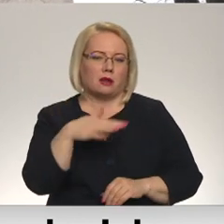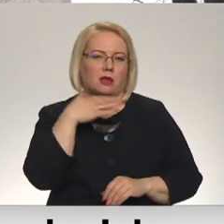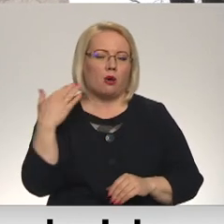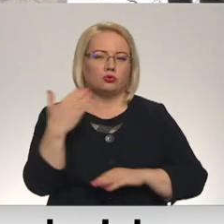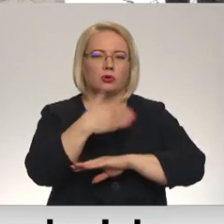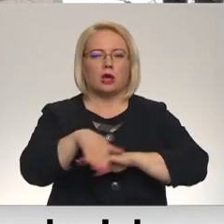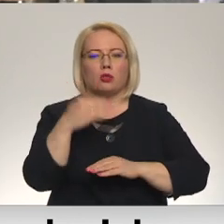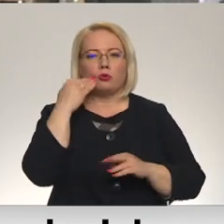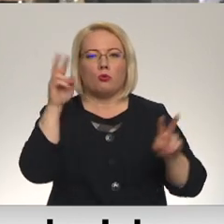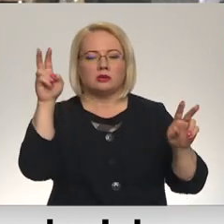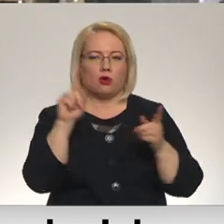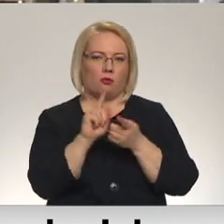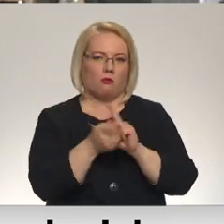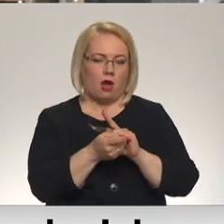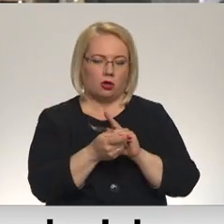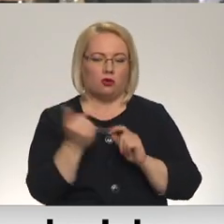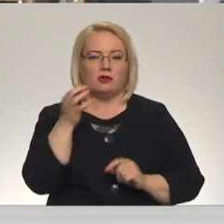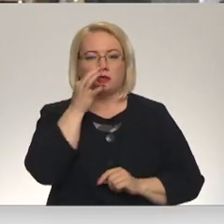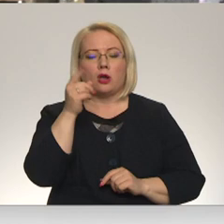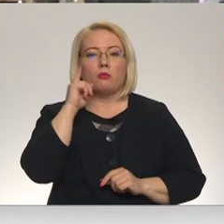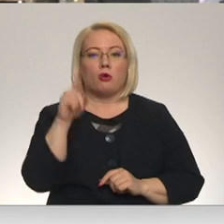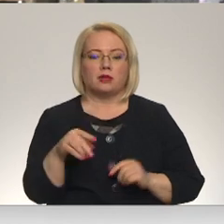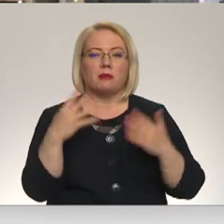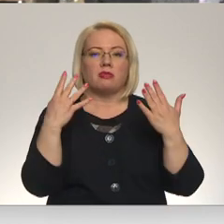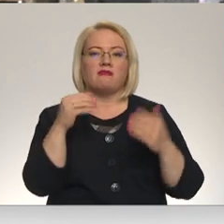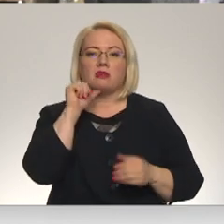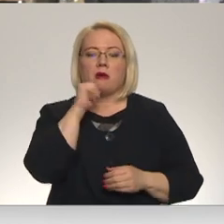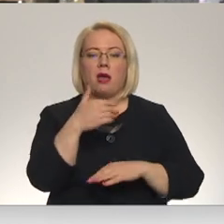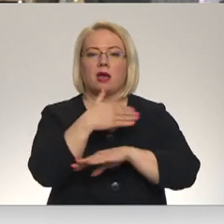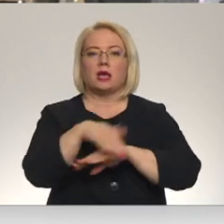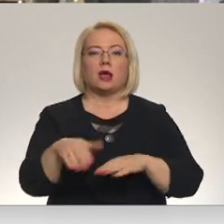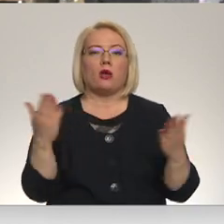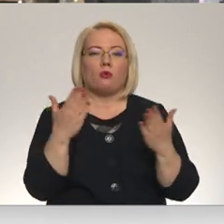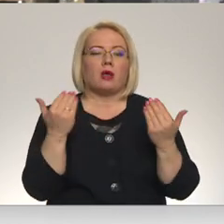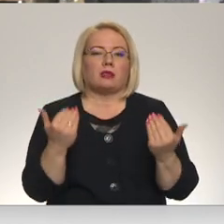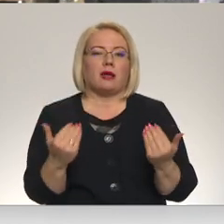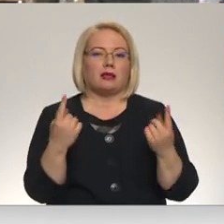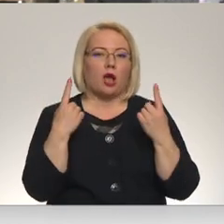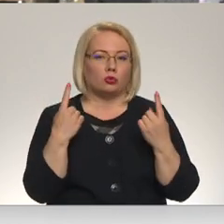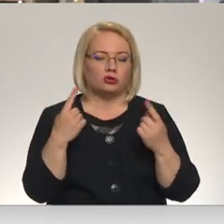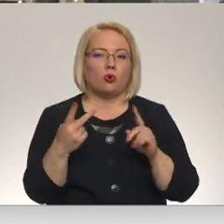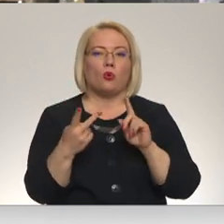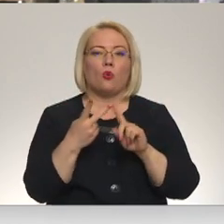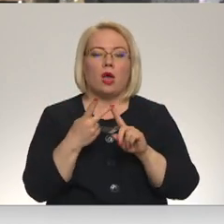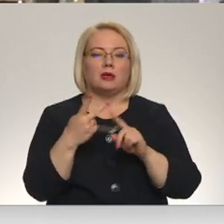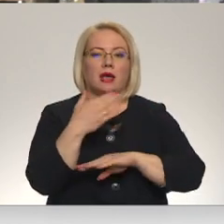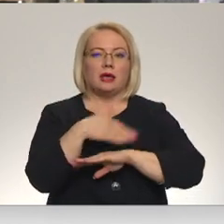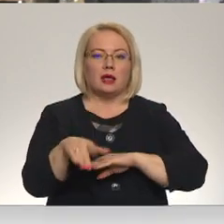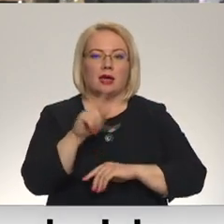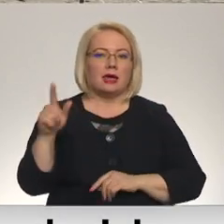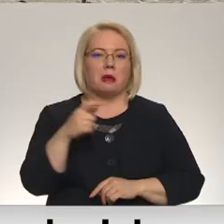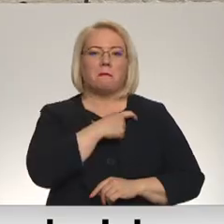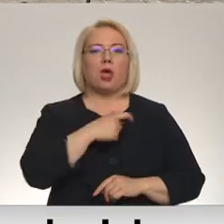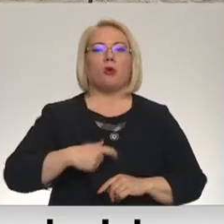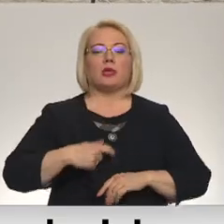ielu nosaukumu maiņu. Protams, 9. Maija iela, kura šobrīd ir aktualizējusies, un otra iela, par kuru mēs arī domājam, ir Pionieru